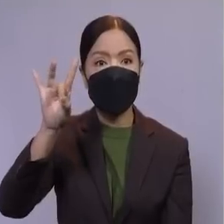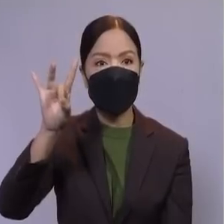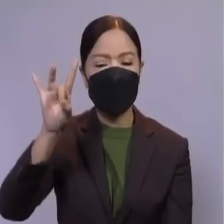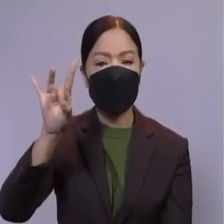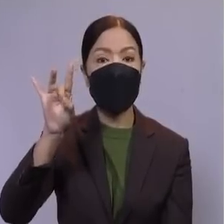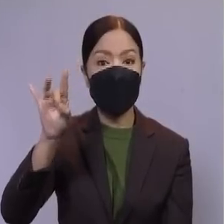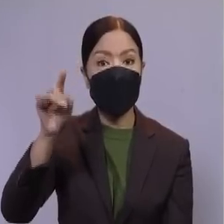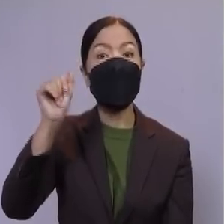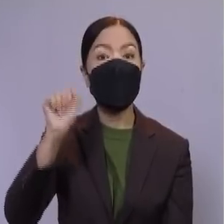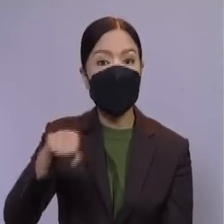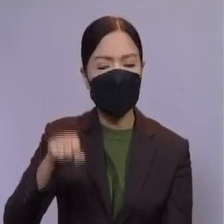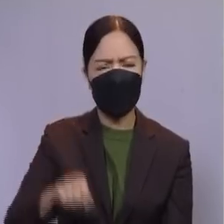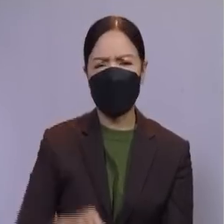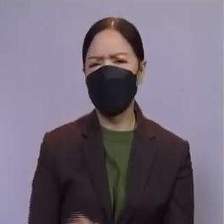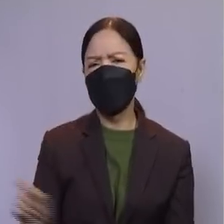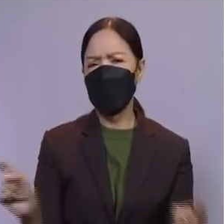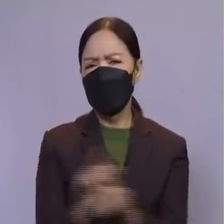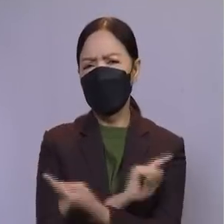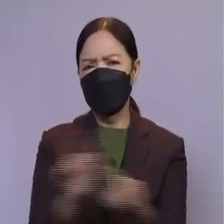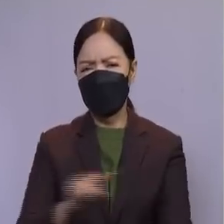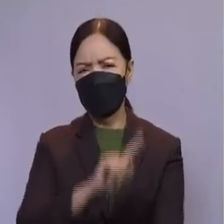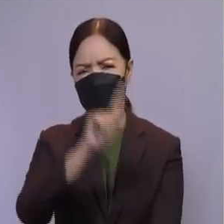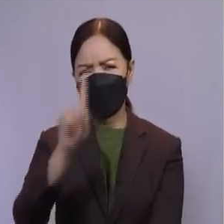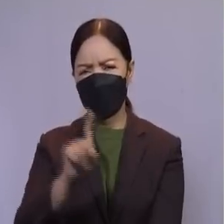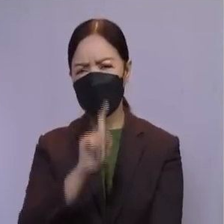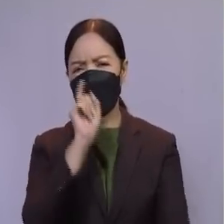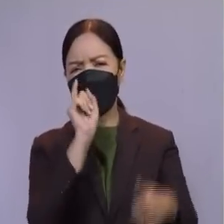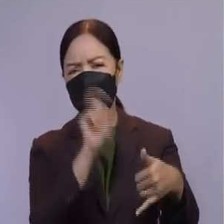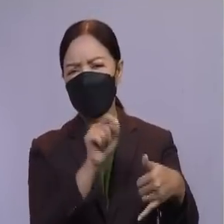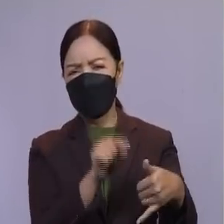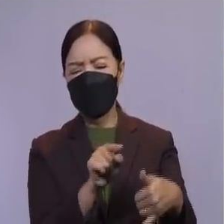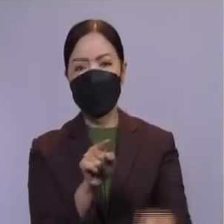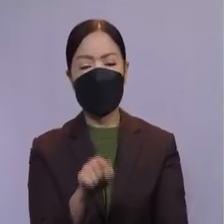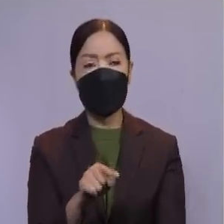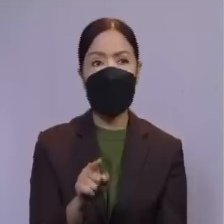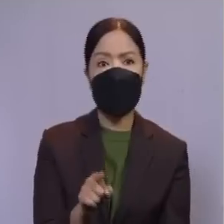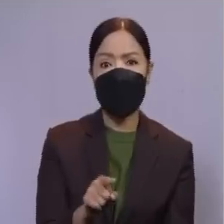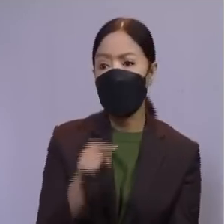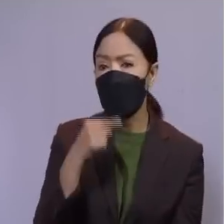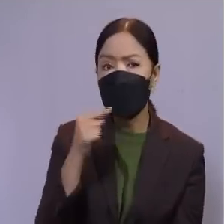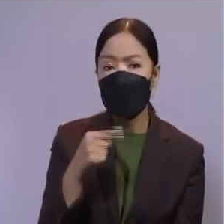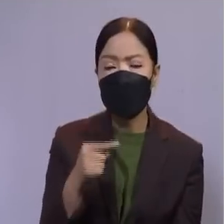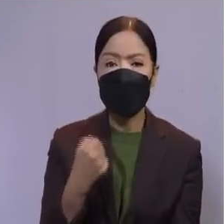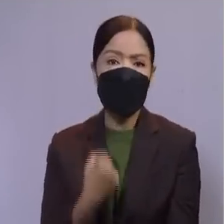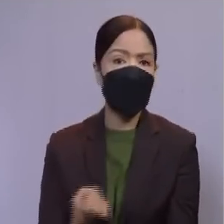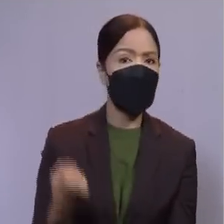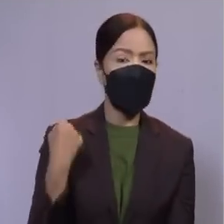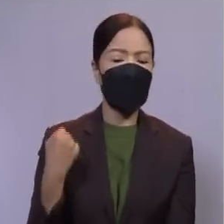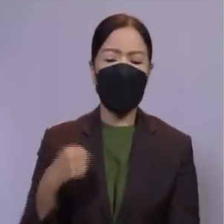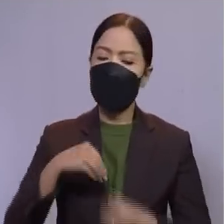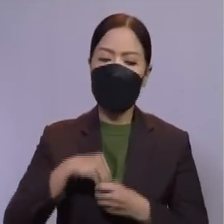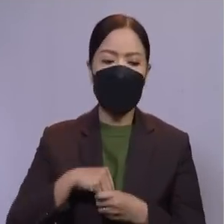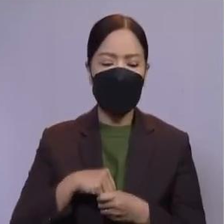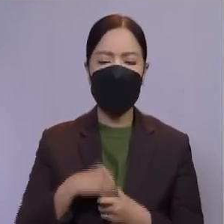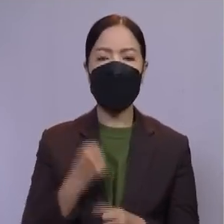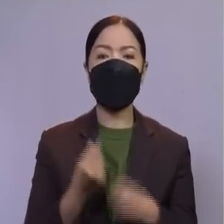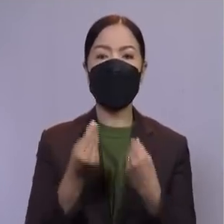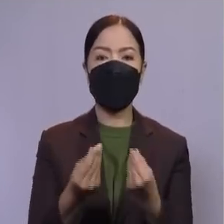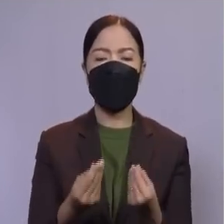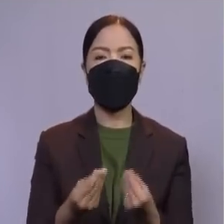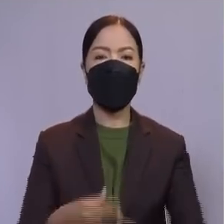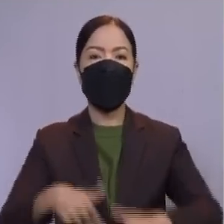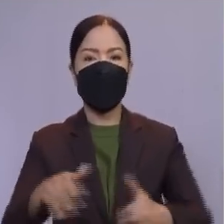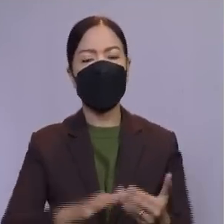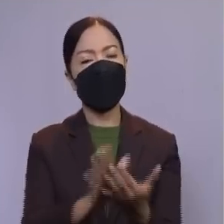ทำให้สังคมเนี่ยสงสัยในตัวของท่านนายกรัฐมนตรีที่มักจะพูดเสมอว่าไม่ยึดติดอำนาจทุกอย่างทำเพื่อบ้านเมืองและ